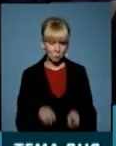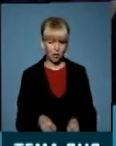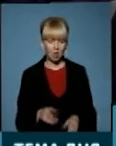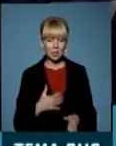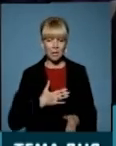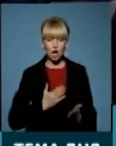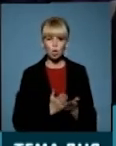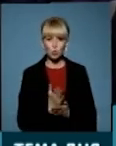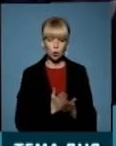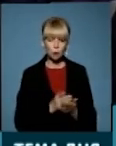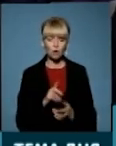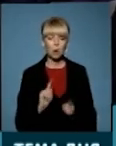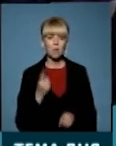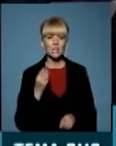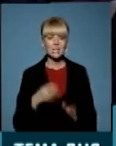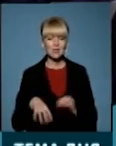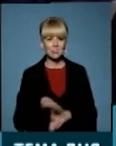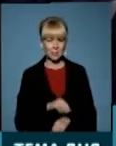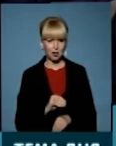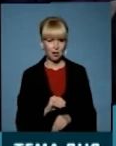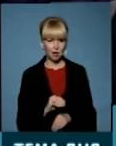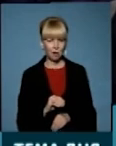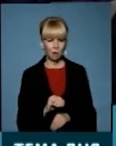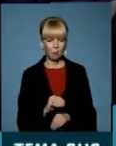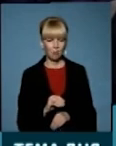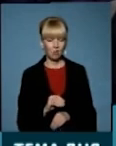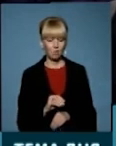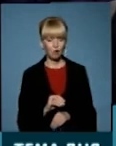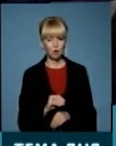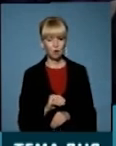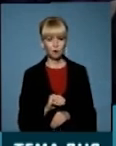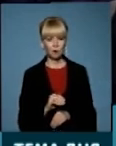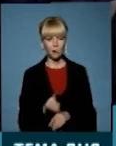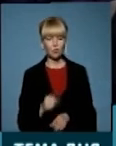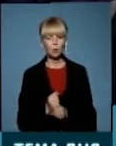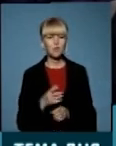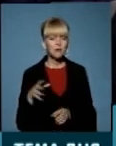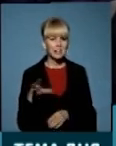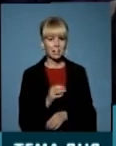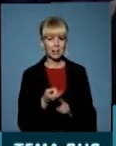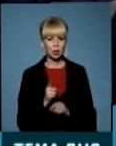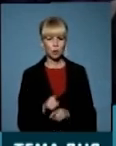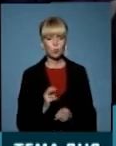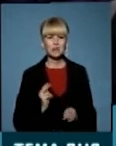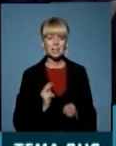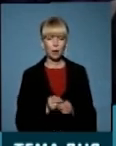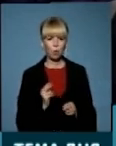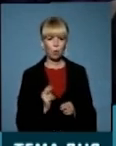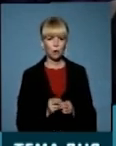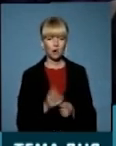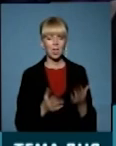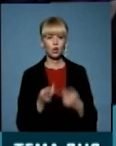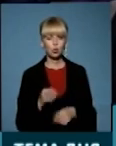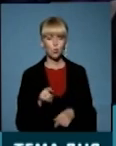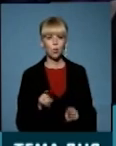Наша служба, вона перш за все, вона якби робить все для того, щоб запобігти, а якщо